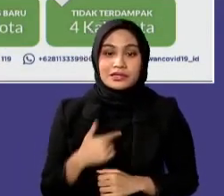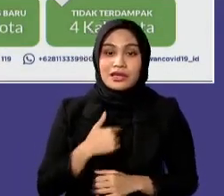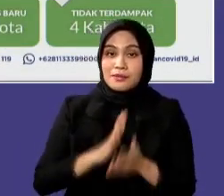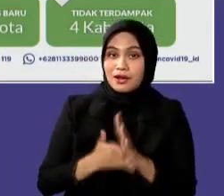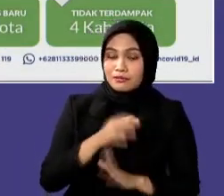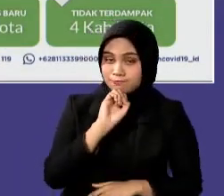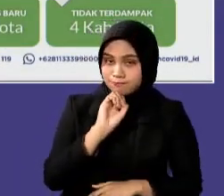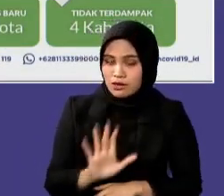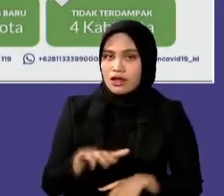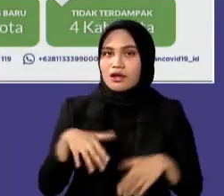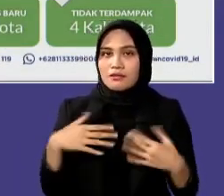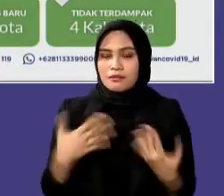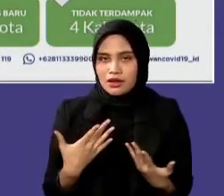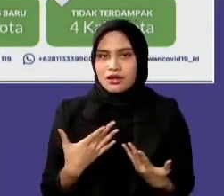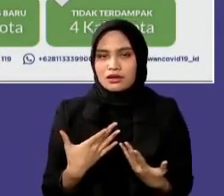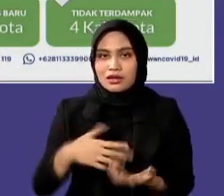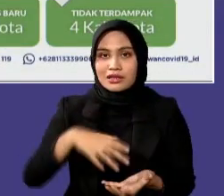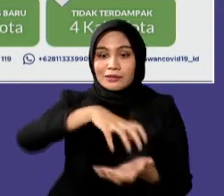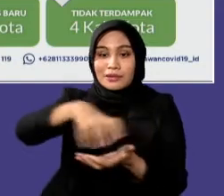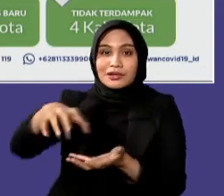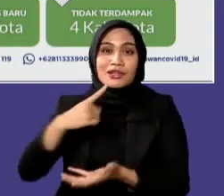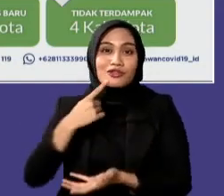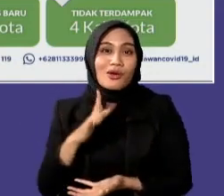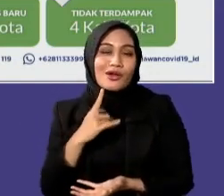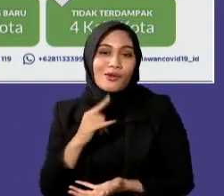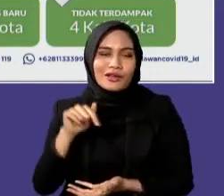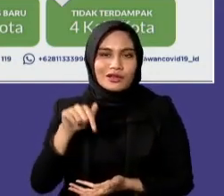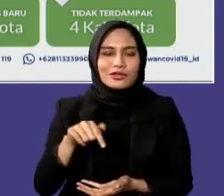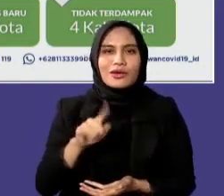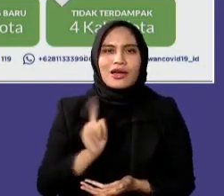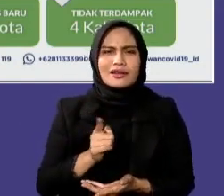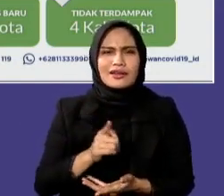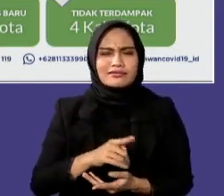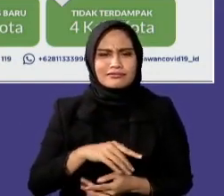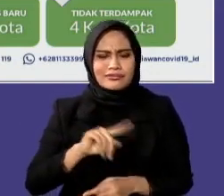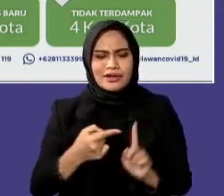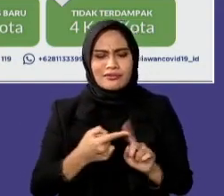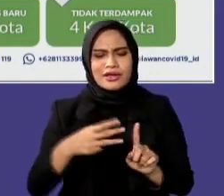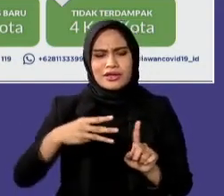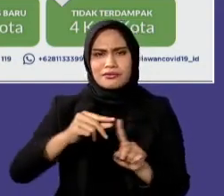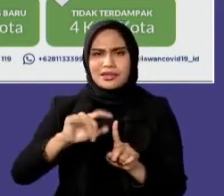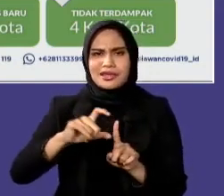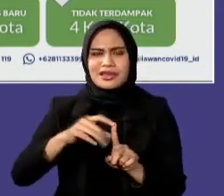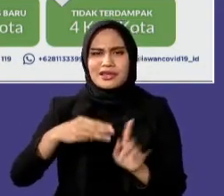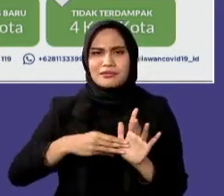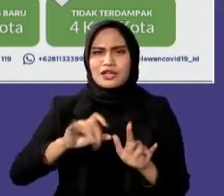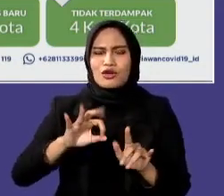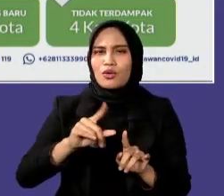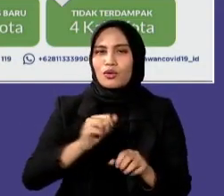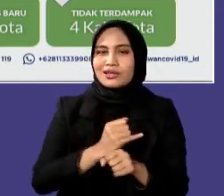bahwa zonasi risiko ini dianalisis berdasarkan tiga indikator yaitu epidemiologi kesehatan masyarakat dan